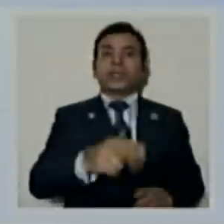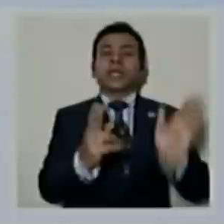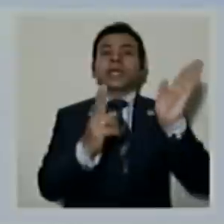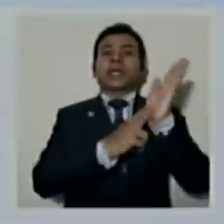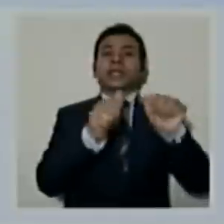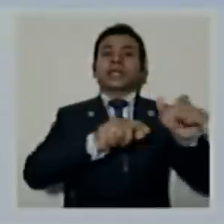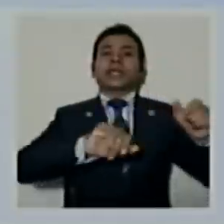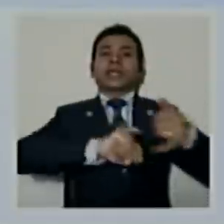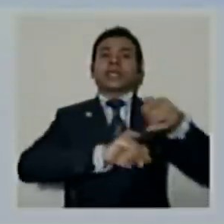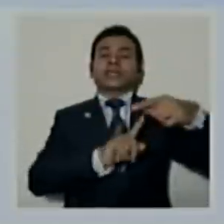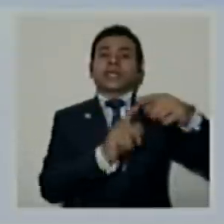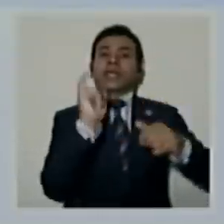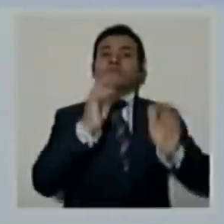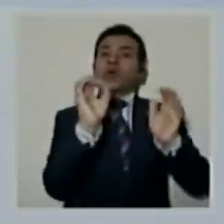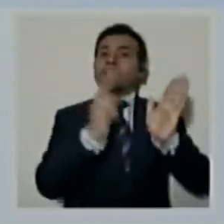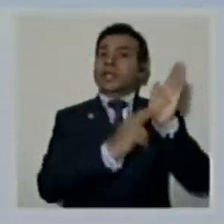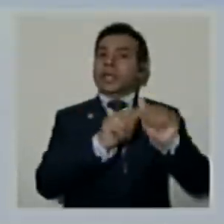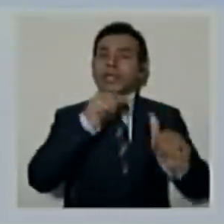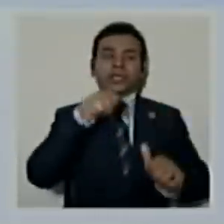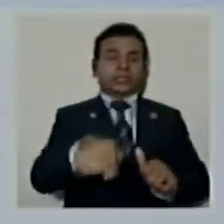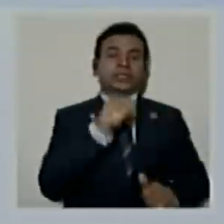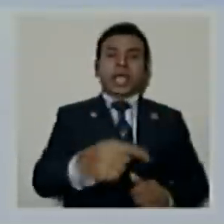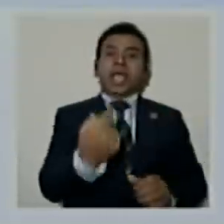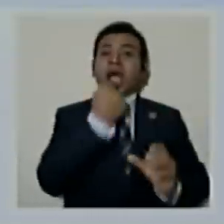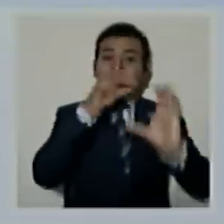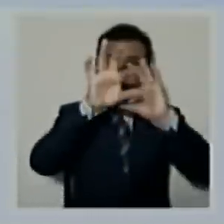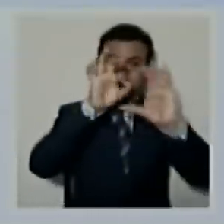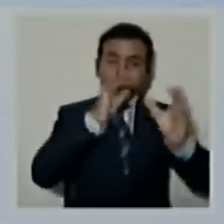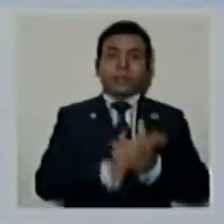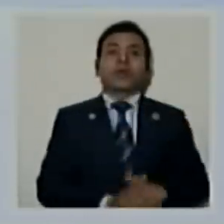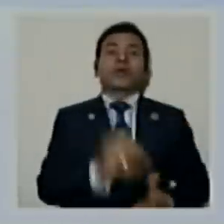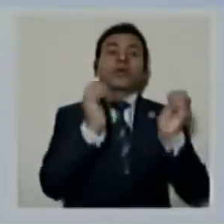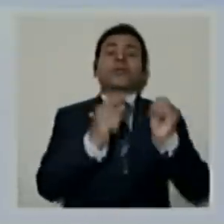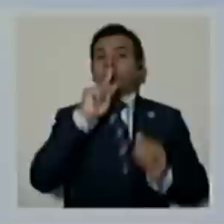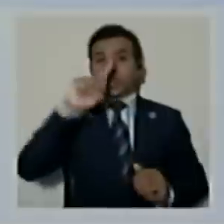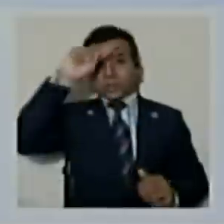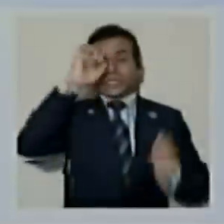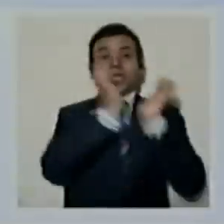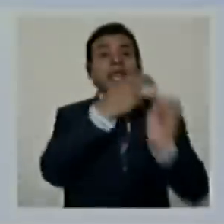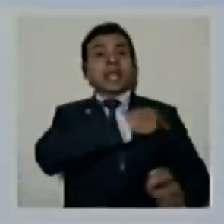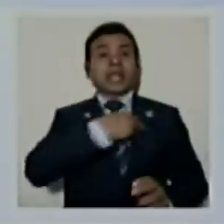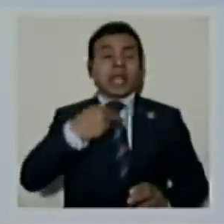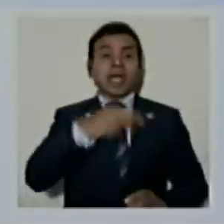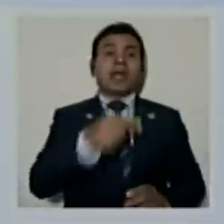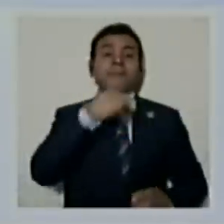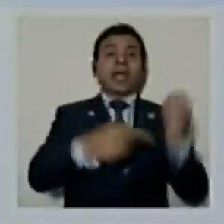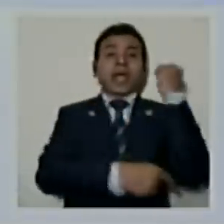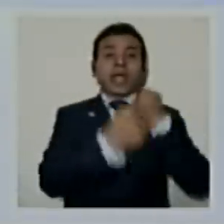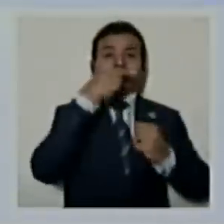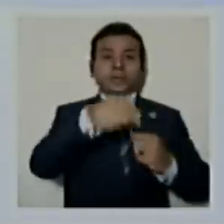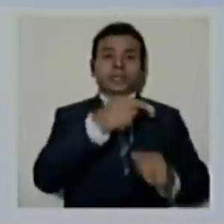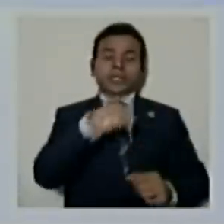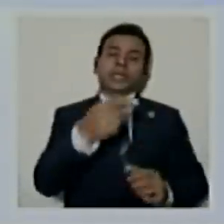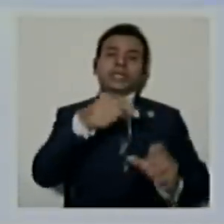নমুনা সংগ্রহ করছে, রেফারেন্স ল্যাবরেটরি, ন্যাশনাল ল্যাবরেটরি অফ রেফারেন্স ইনস্টিটিউট, সেখানে 1টি বুথের মাধ্যমে তারা নমুনা সংগ্রহ